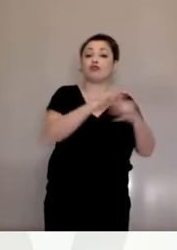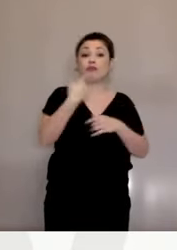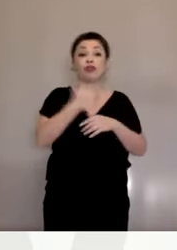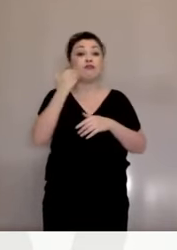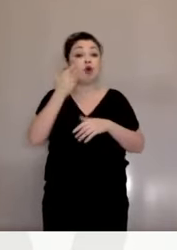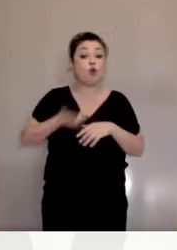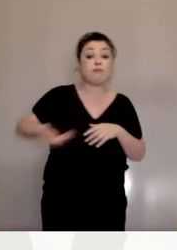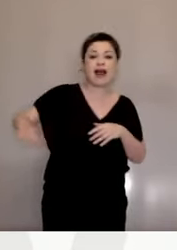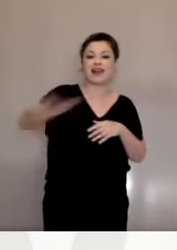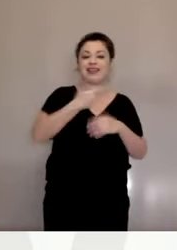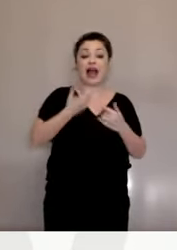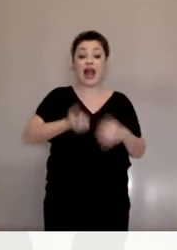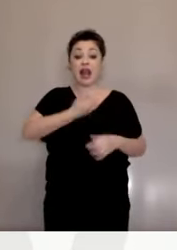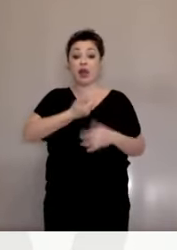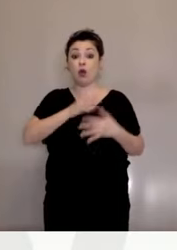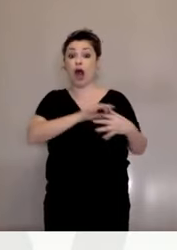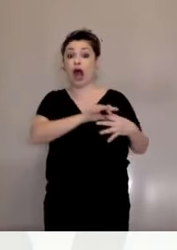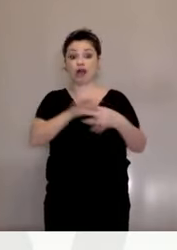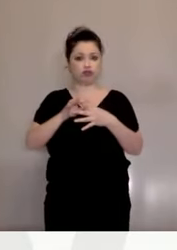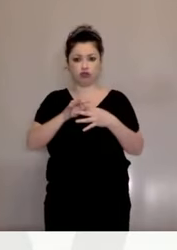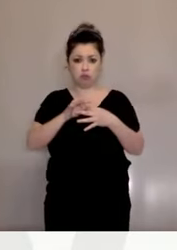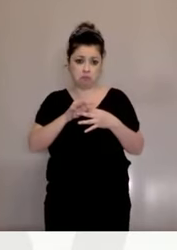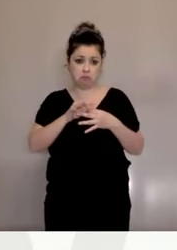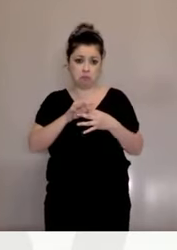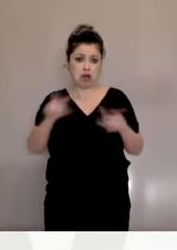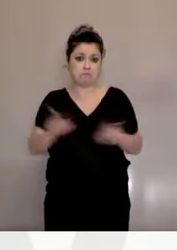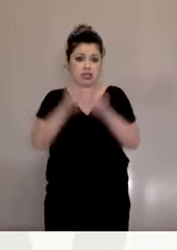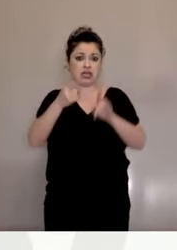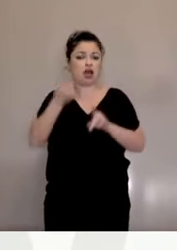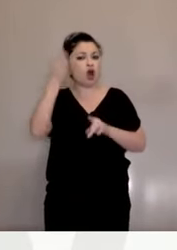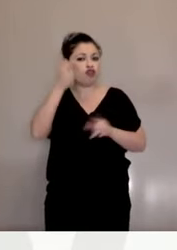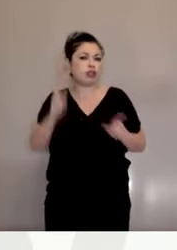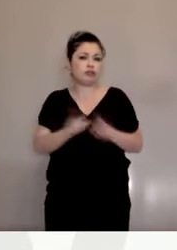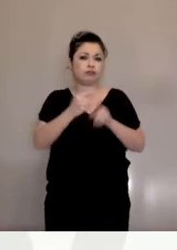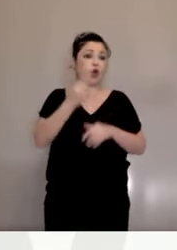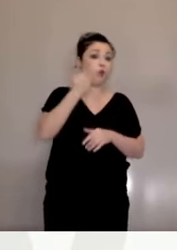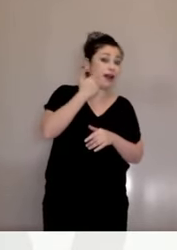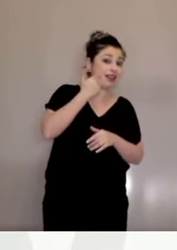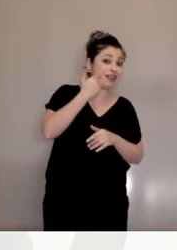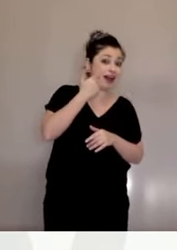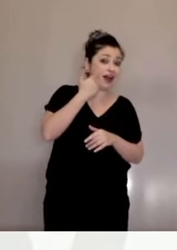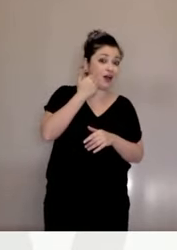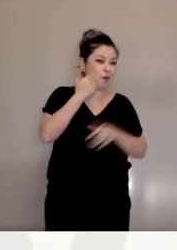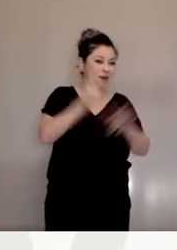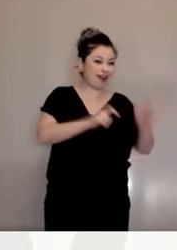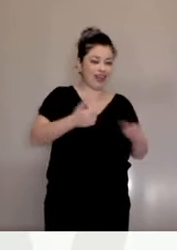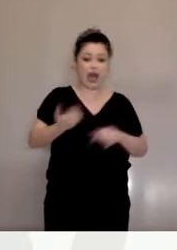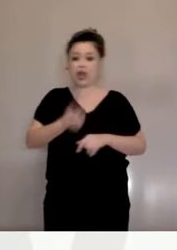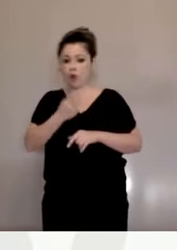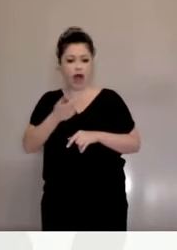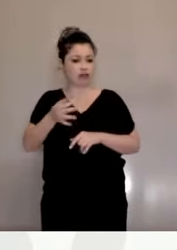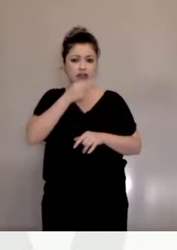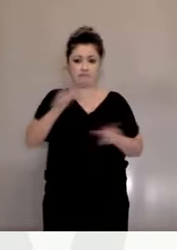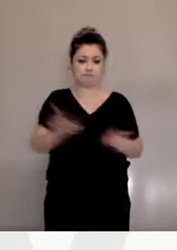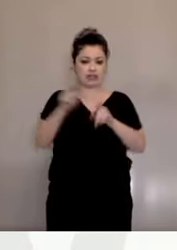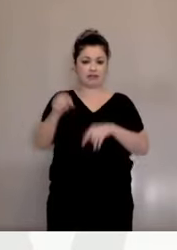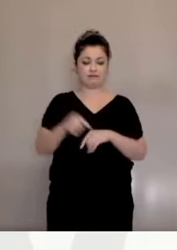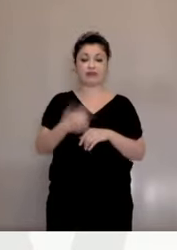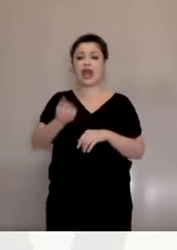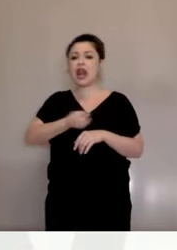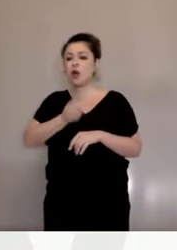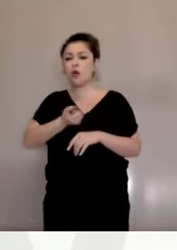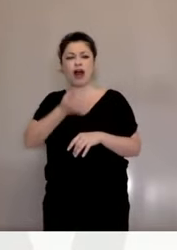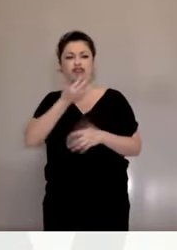sono la stessa cosa in qualche modo, no? E allora, che vuol dire il linguaggio?